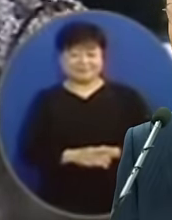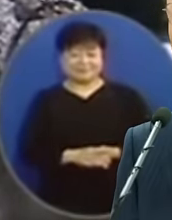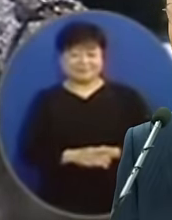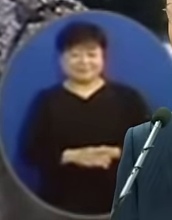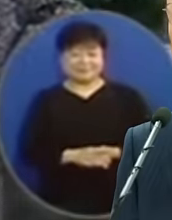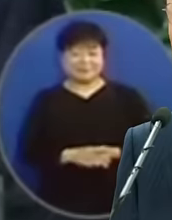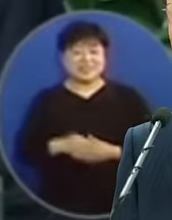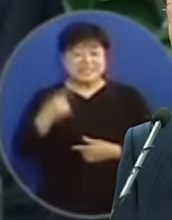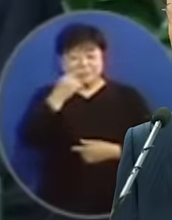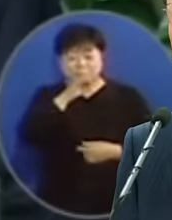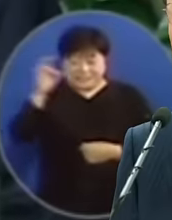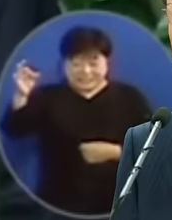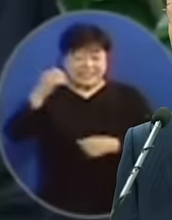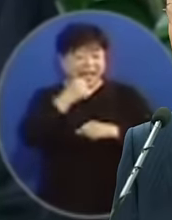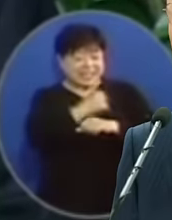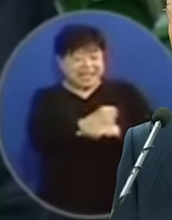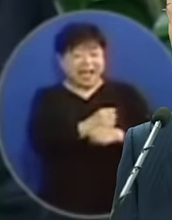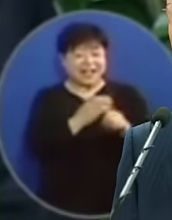그리고 입으로 시인하자.